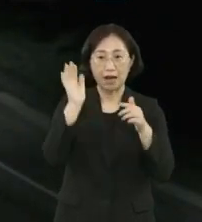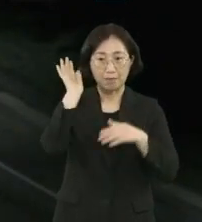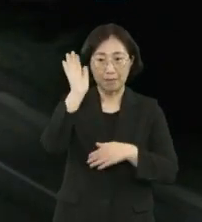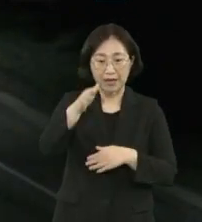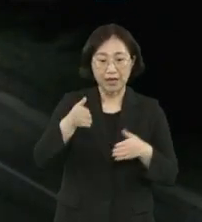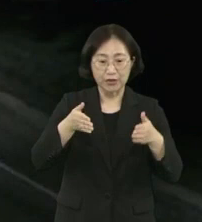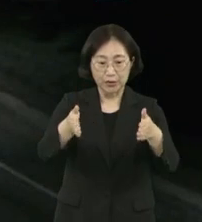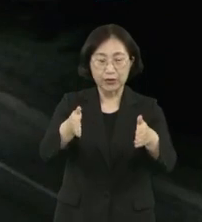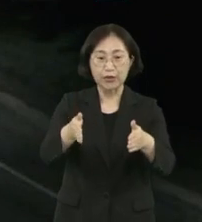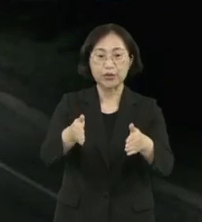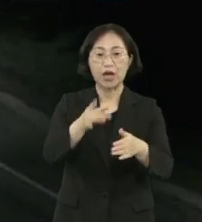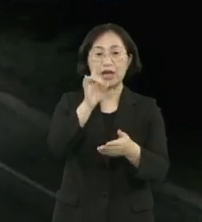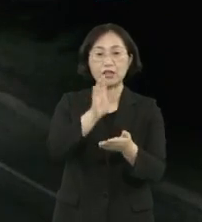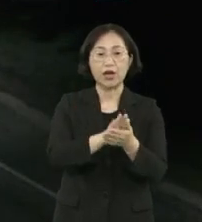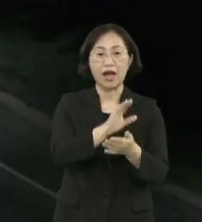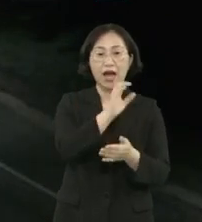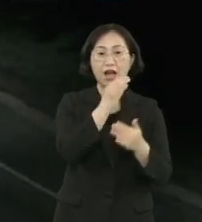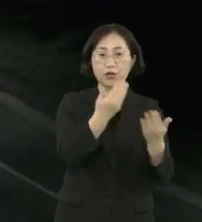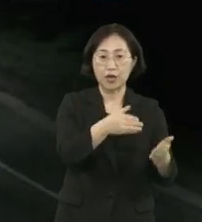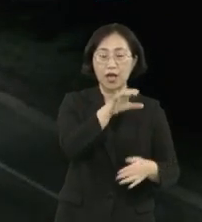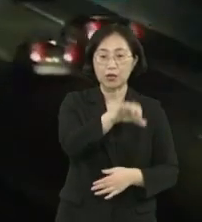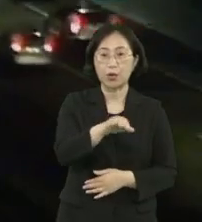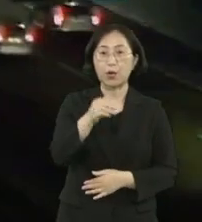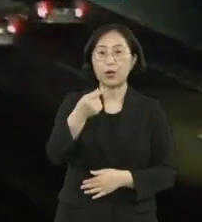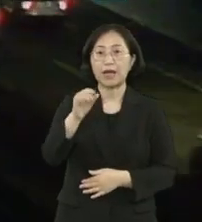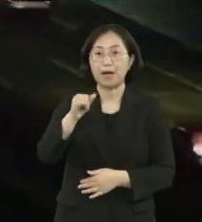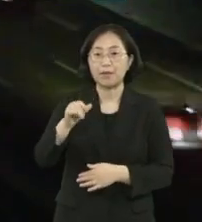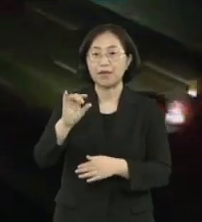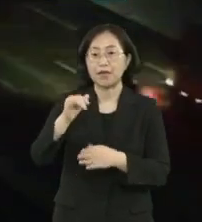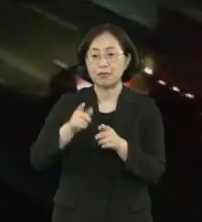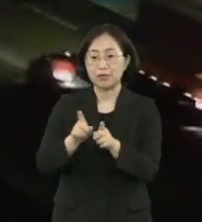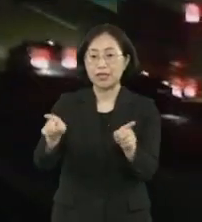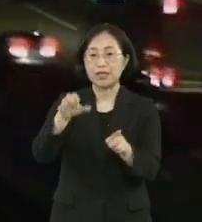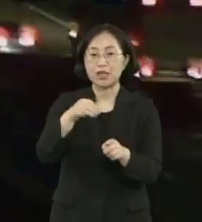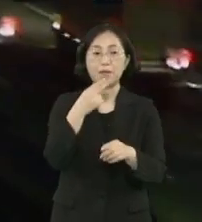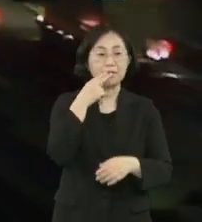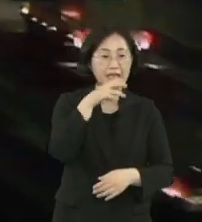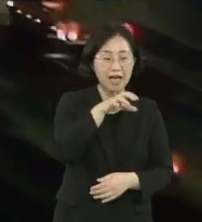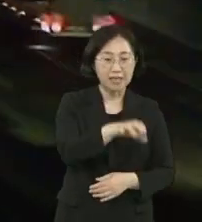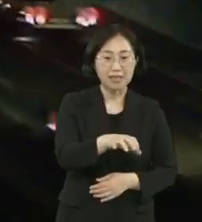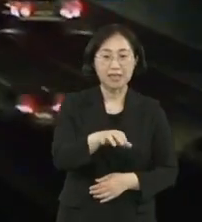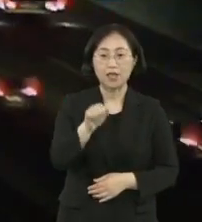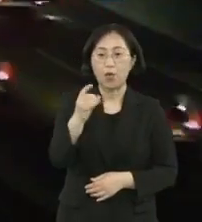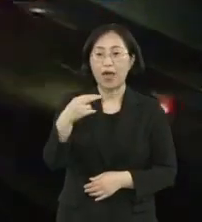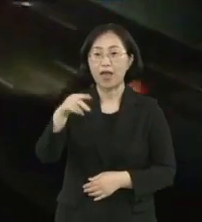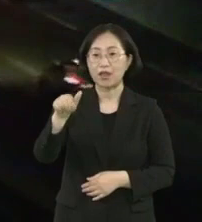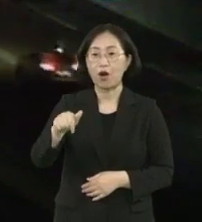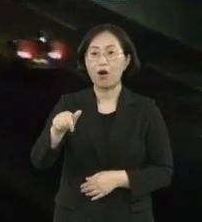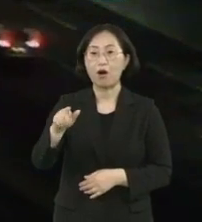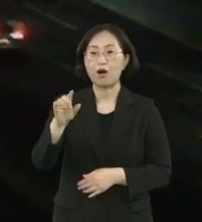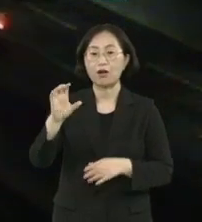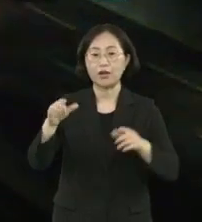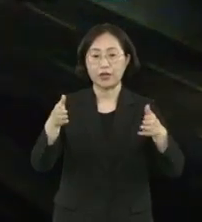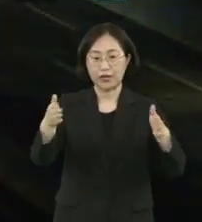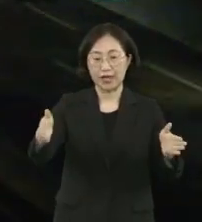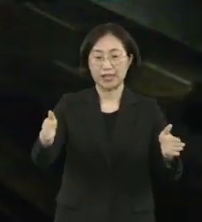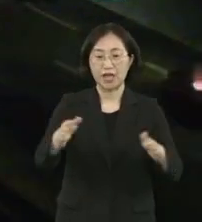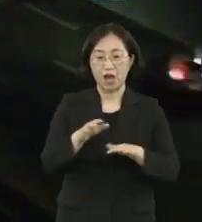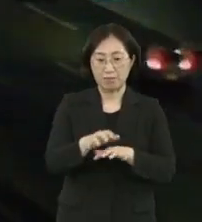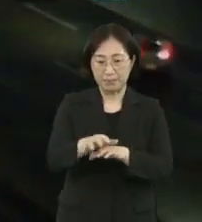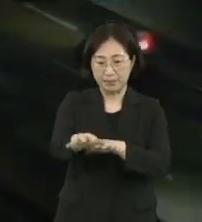정체 상황인데 천안 휴게소부터 남이 분기점, 이후로도 신탄진부터 회덕 분기점까지 밀리지만 이렇게